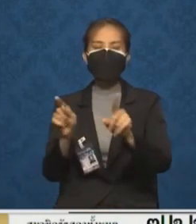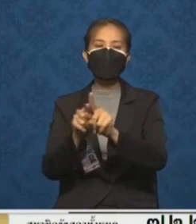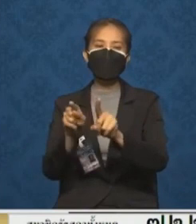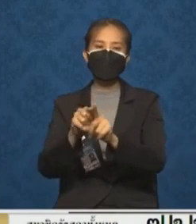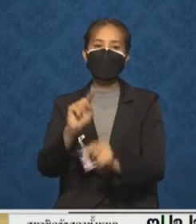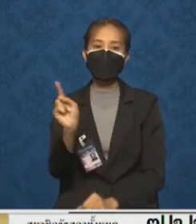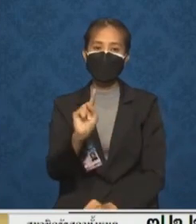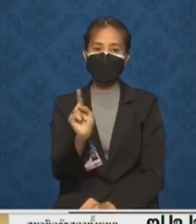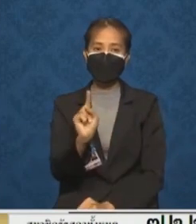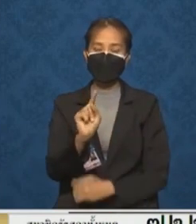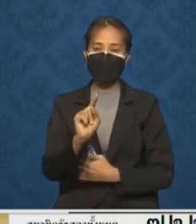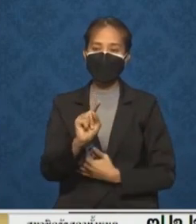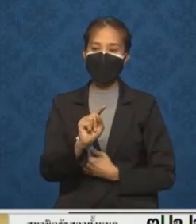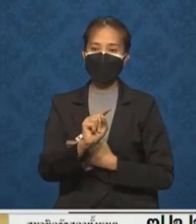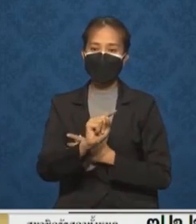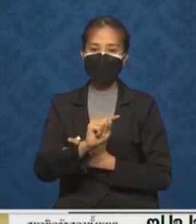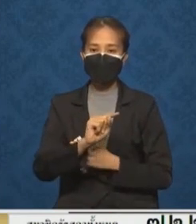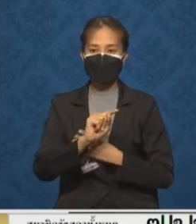า